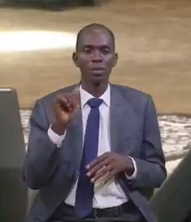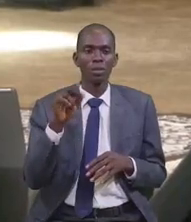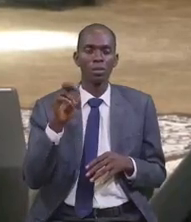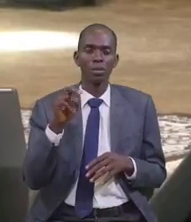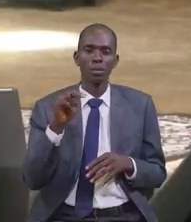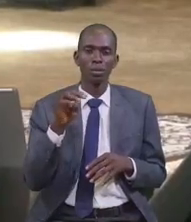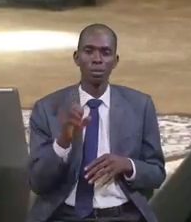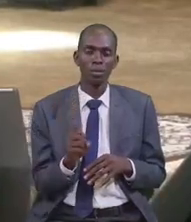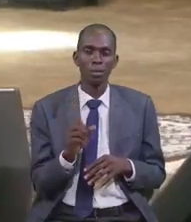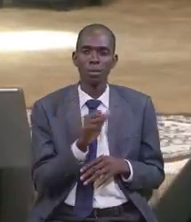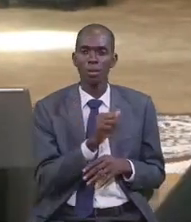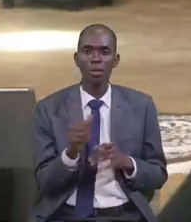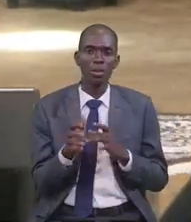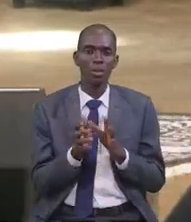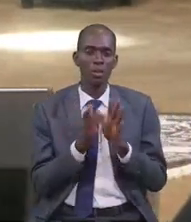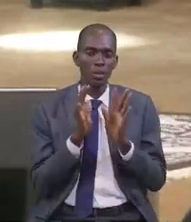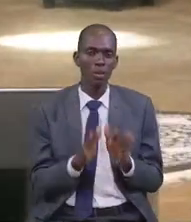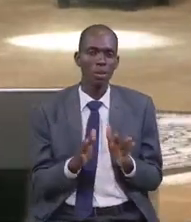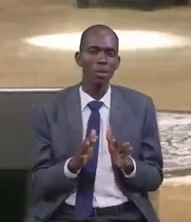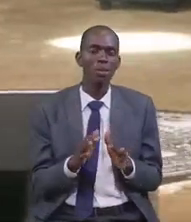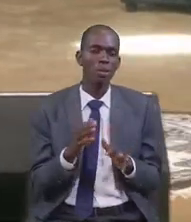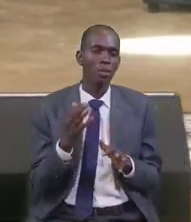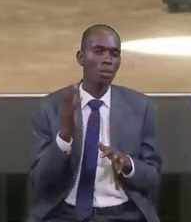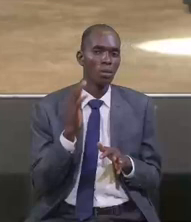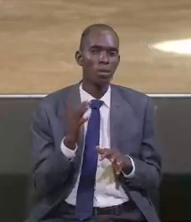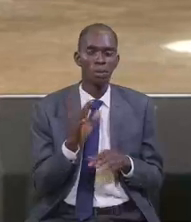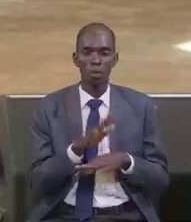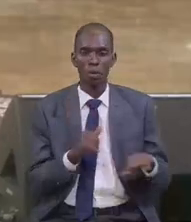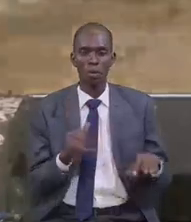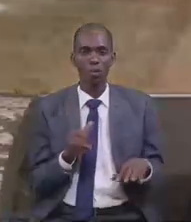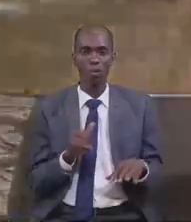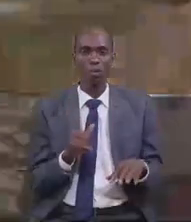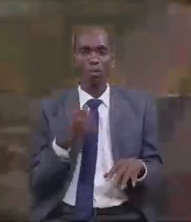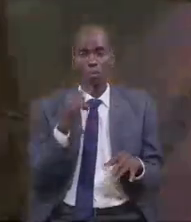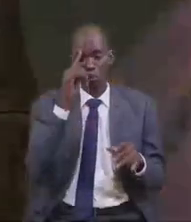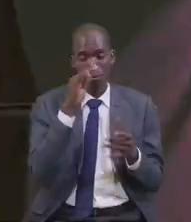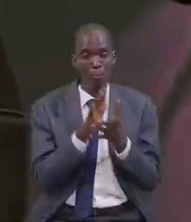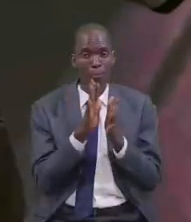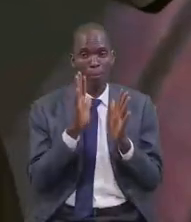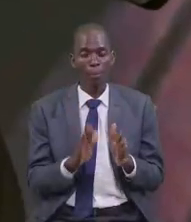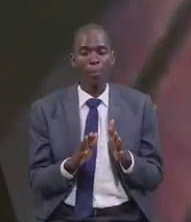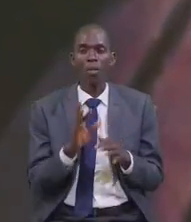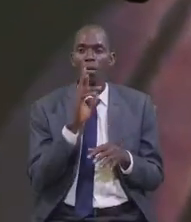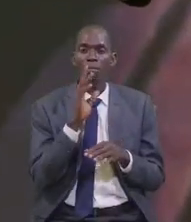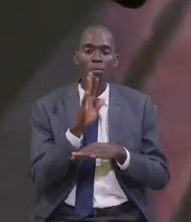Les chrétiens sont appelés Nazaréens. Le troisième point, c'est les Nazaréens. Alors,